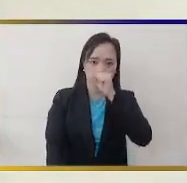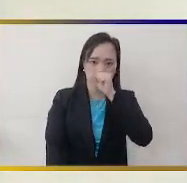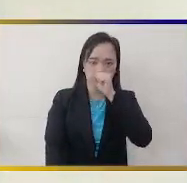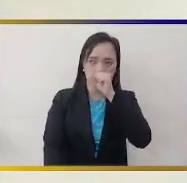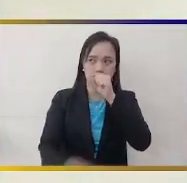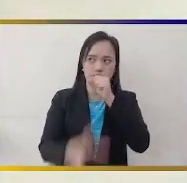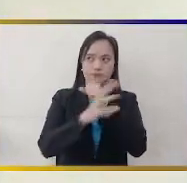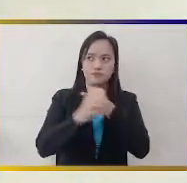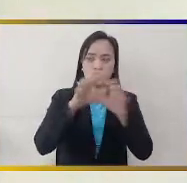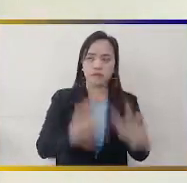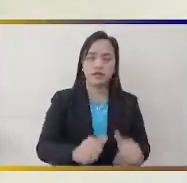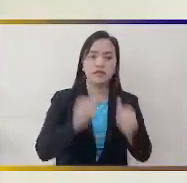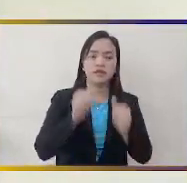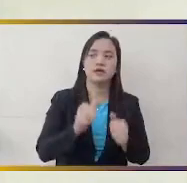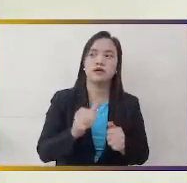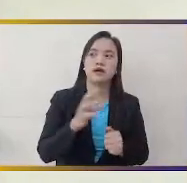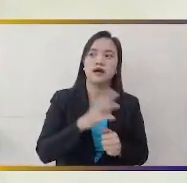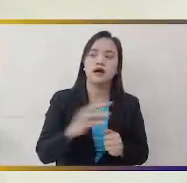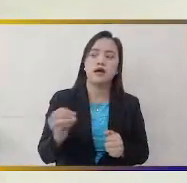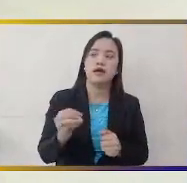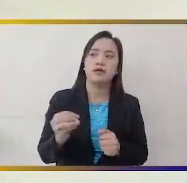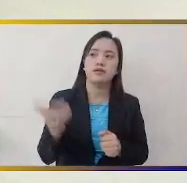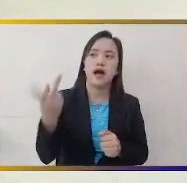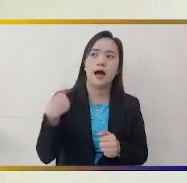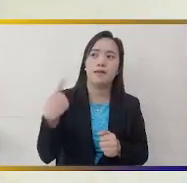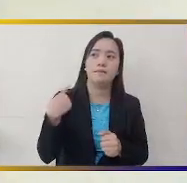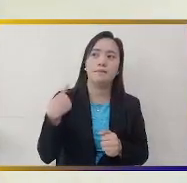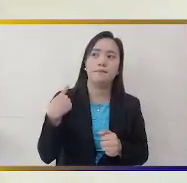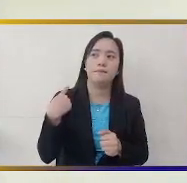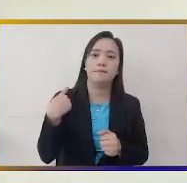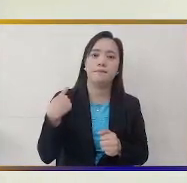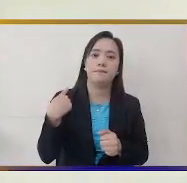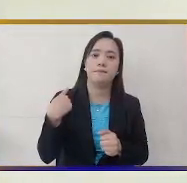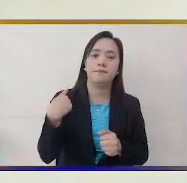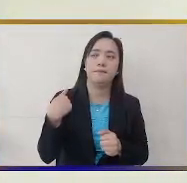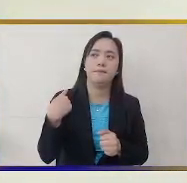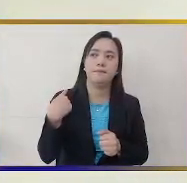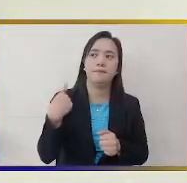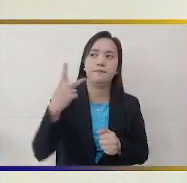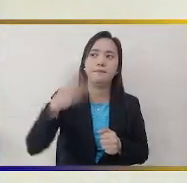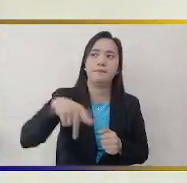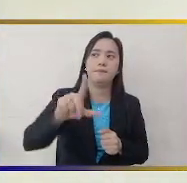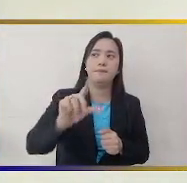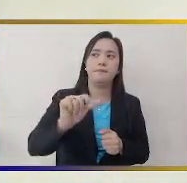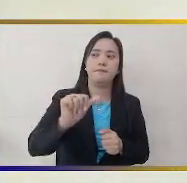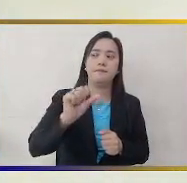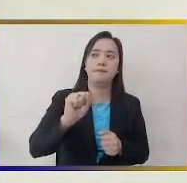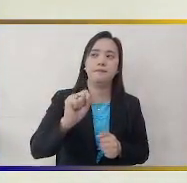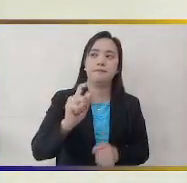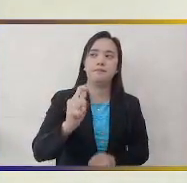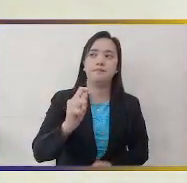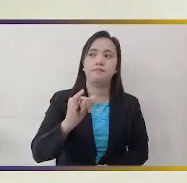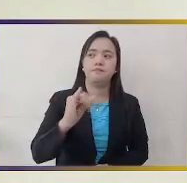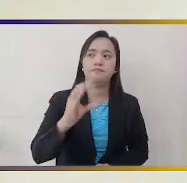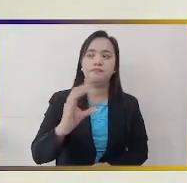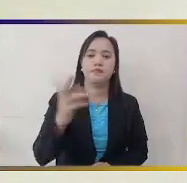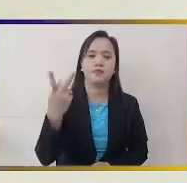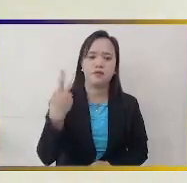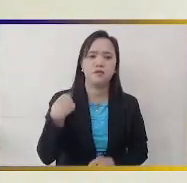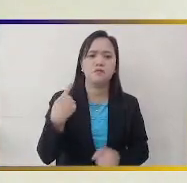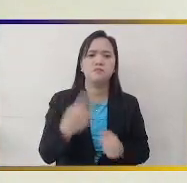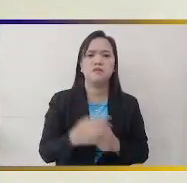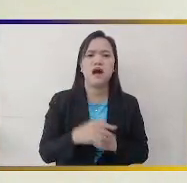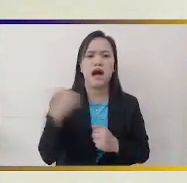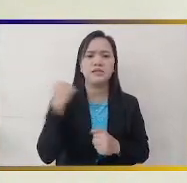niu ko may plastic ako inilalagay ko sa plastic tinatawanan ako